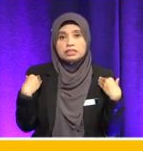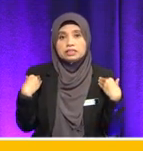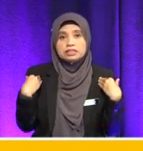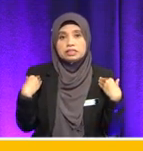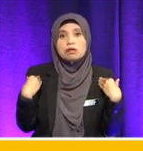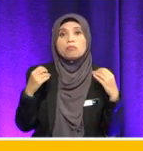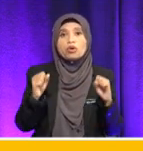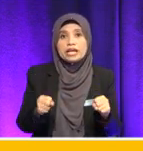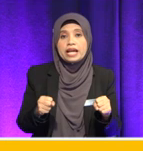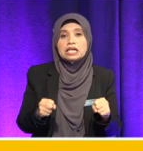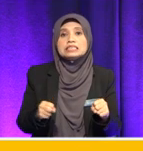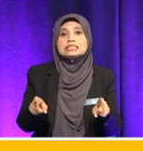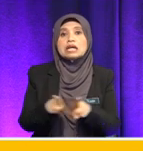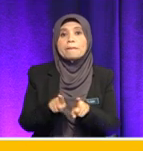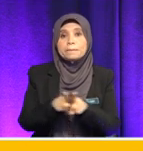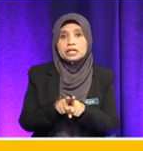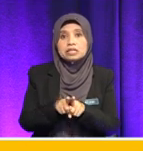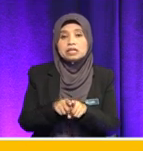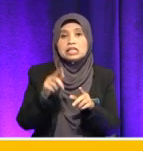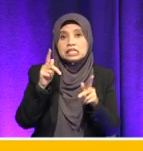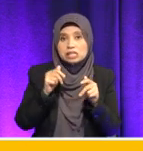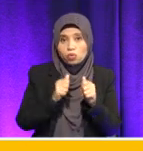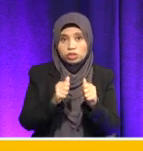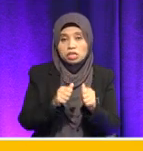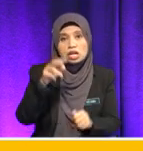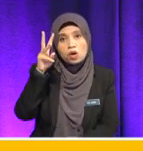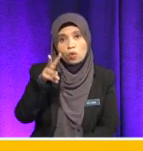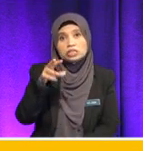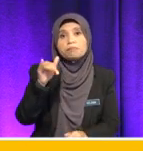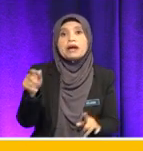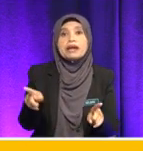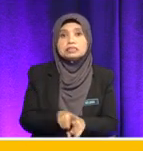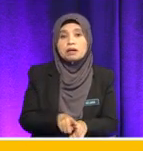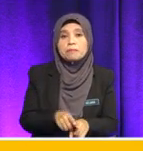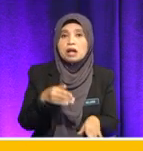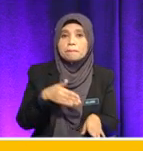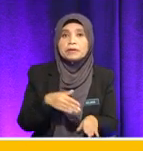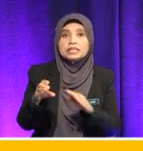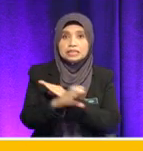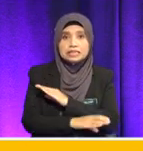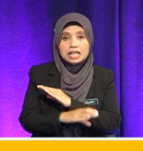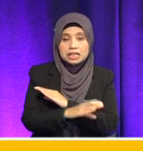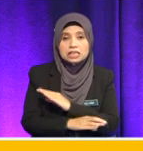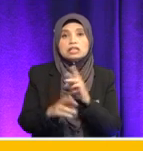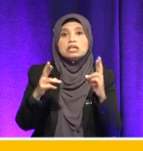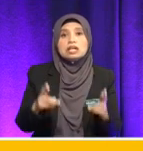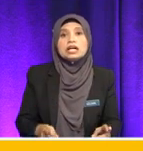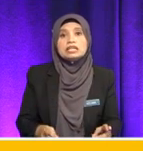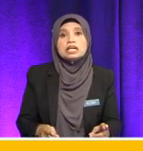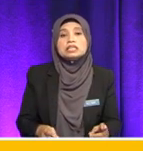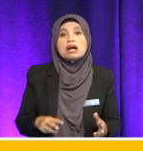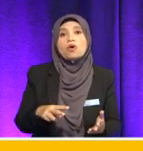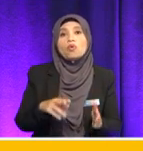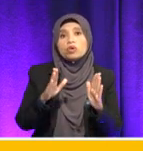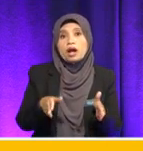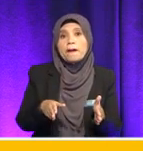yang sama semua rakyat harus patuh kepada kewajibannya sama kepada negara yang kita diami rakyat berketurunan